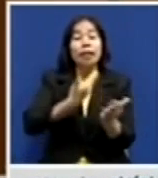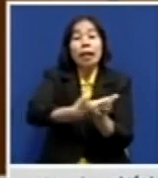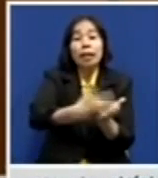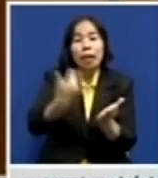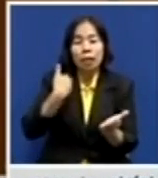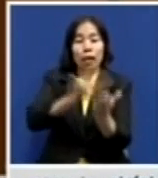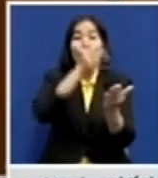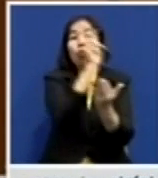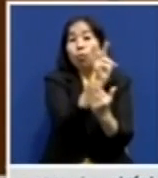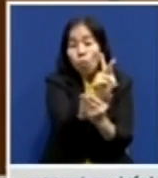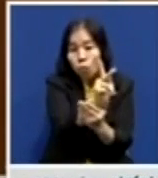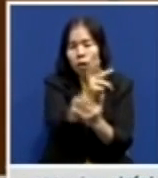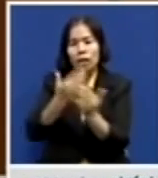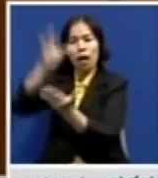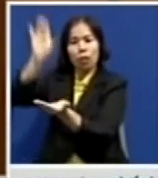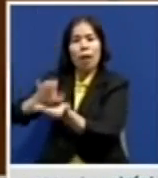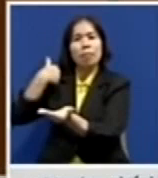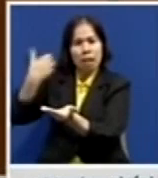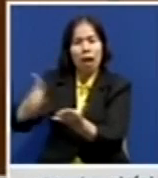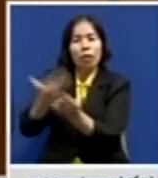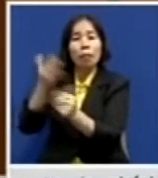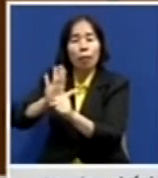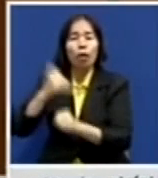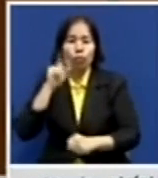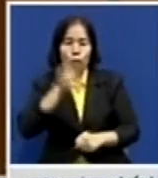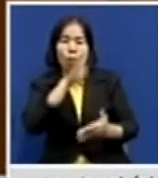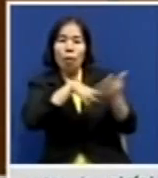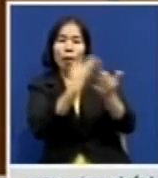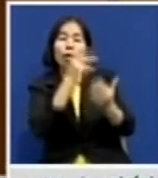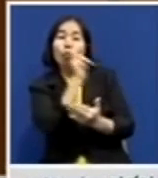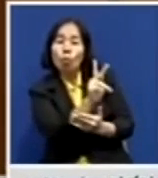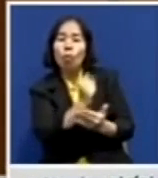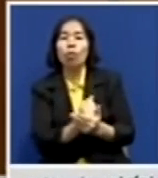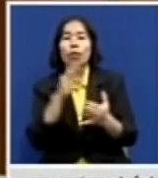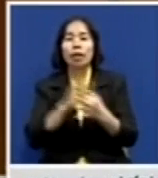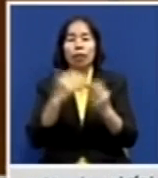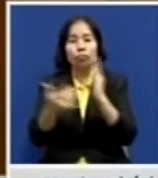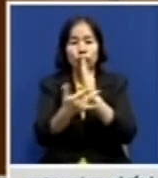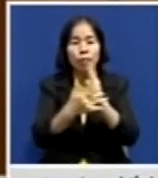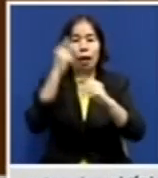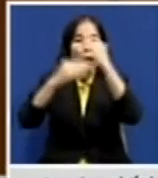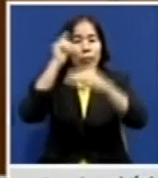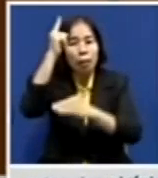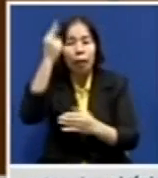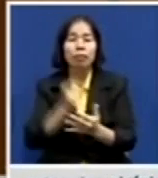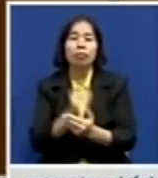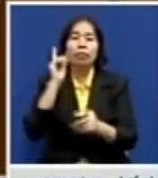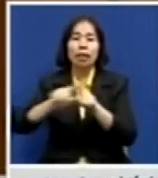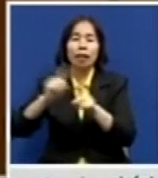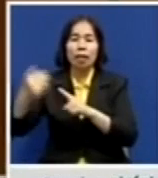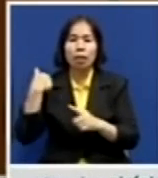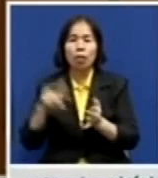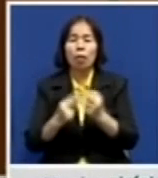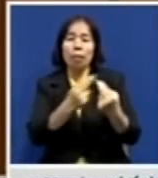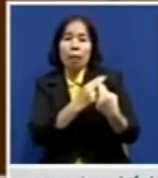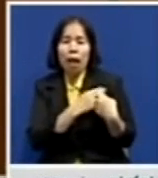ณในส่วนเงินกู้การให้เอกชนมีส่วนร่วมเครื่องมือสมัยใหม่กองทุนรวมโครงสร้างพื้นฐานเพื่ออนาคตเพื่อลดภาระการล